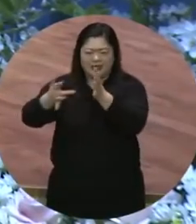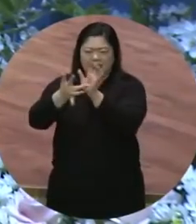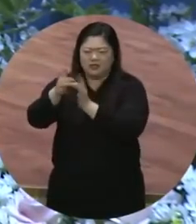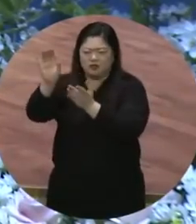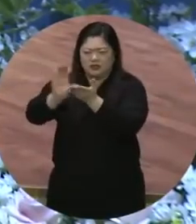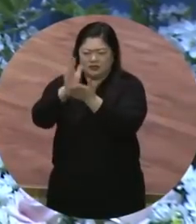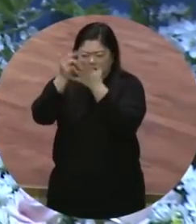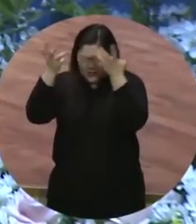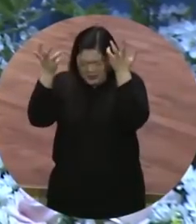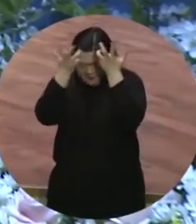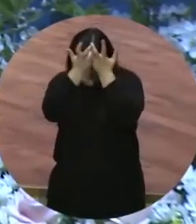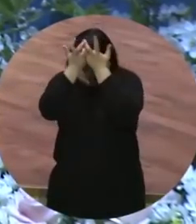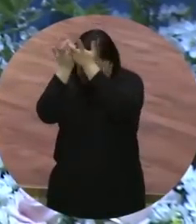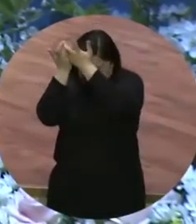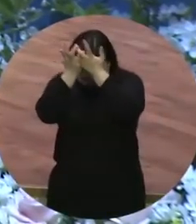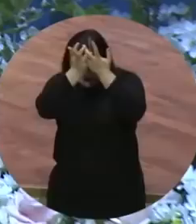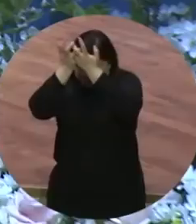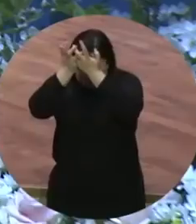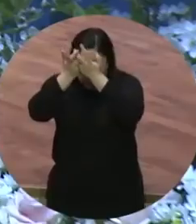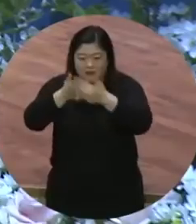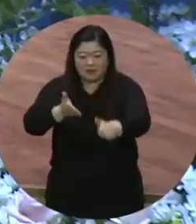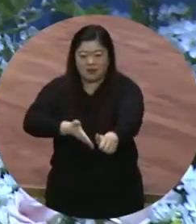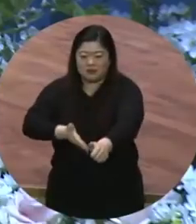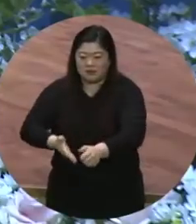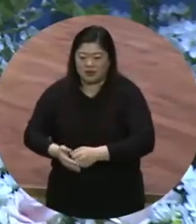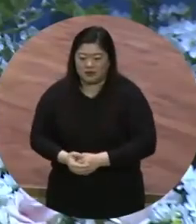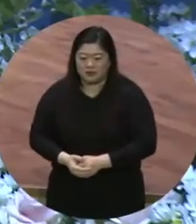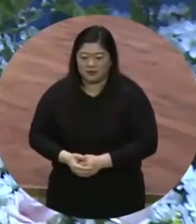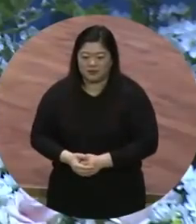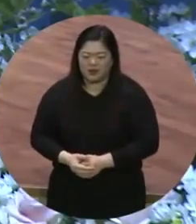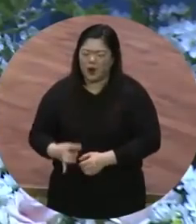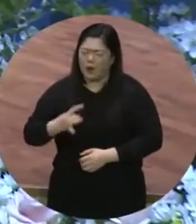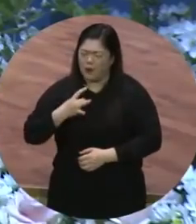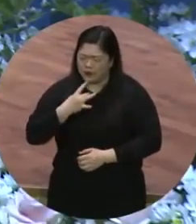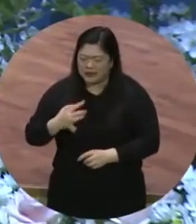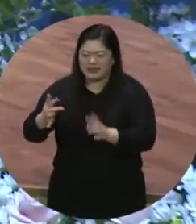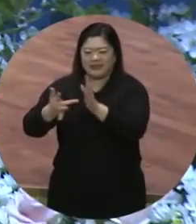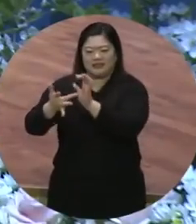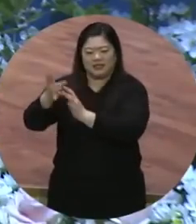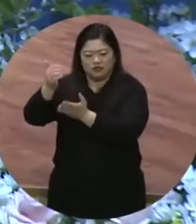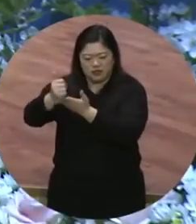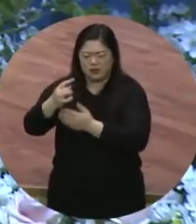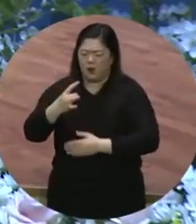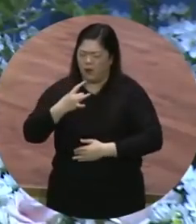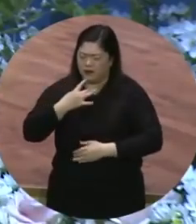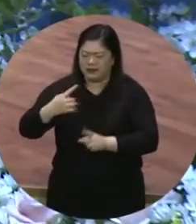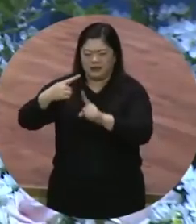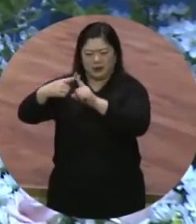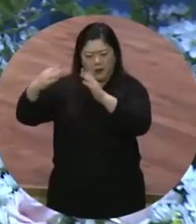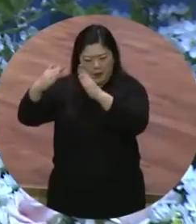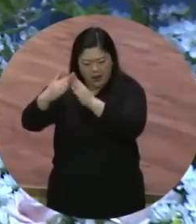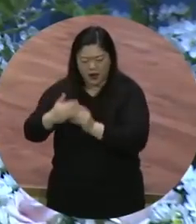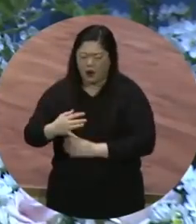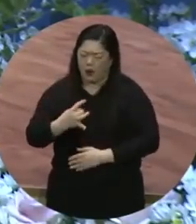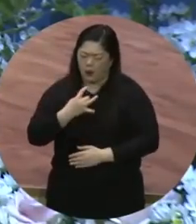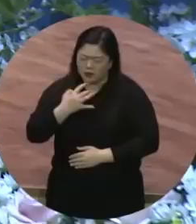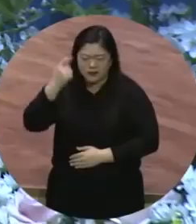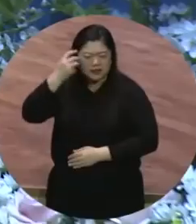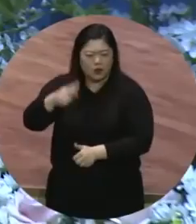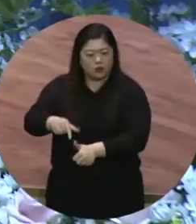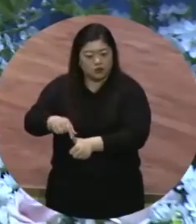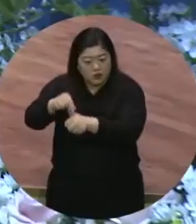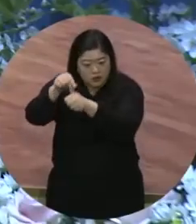바랍니다. 오직 예수, 오직 교회, 오직 직분, 오직 영혼 구원,